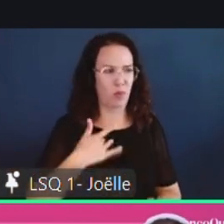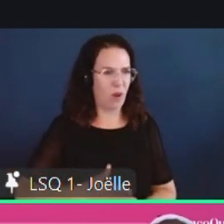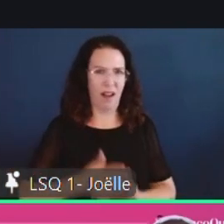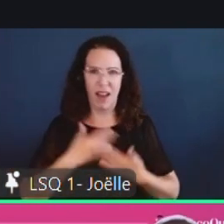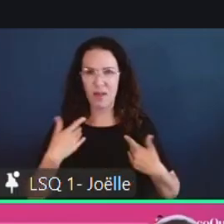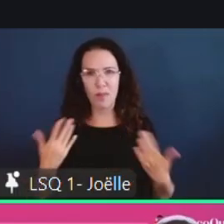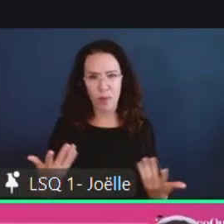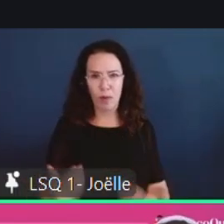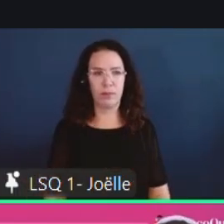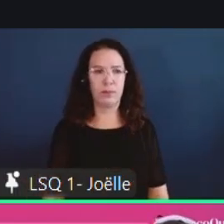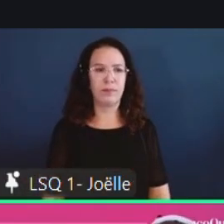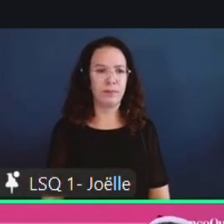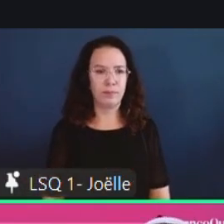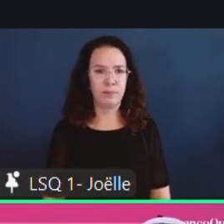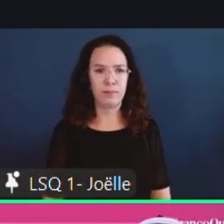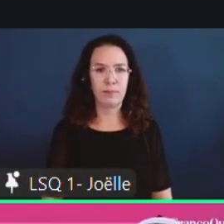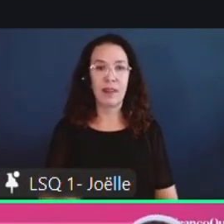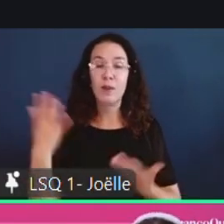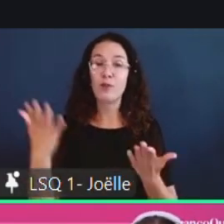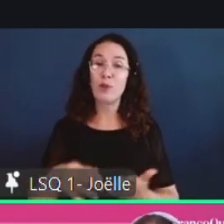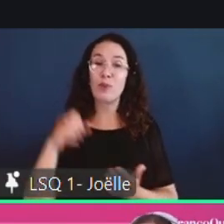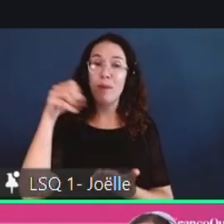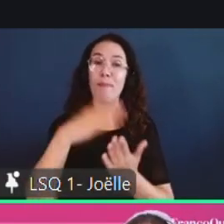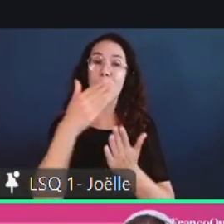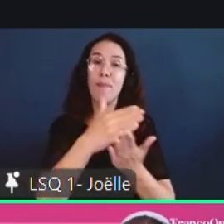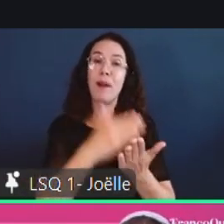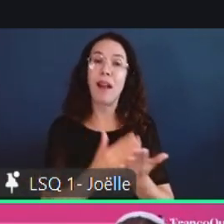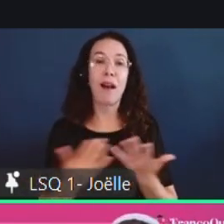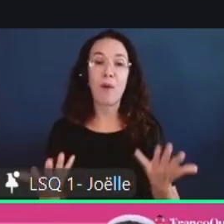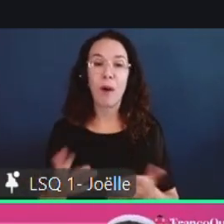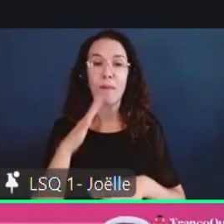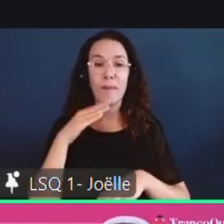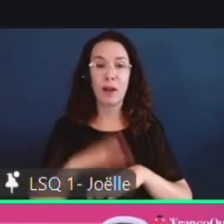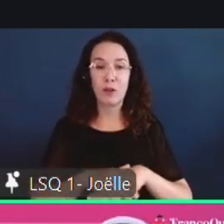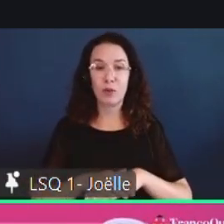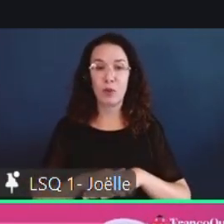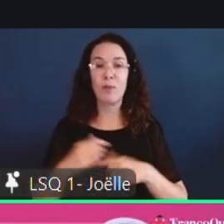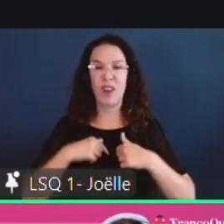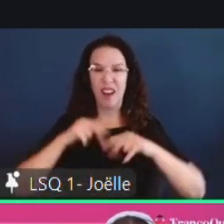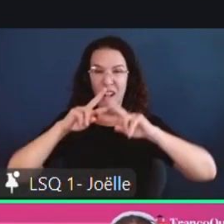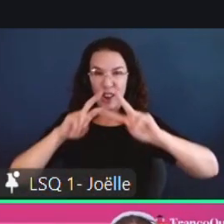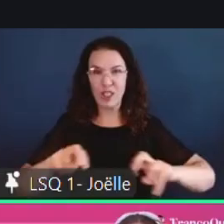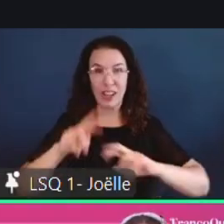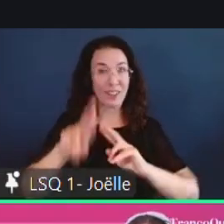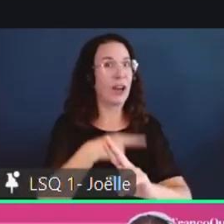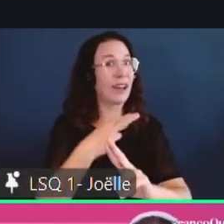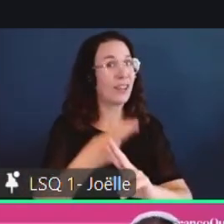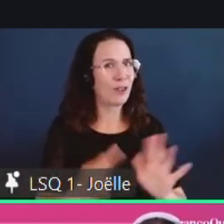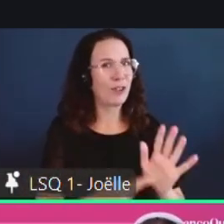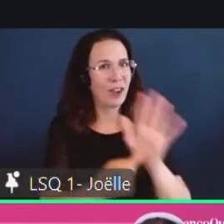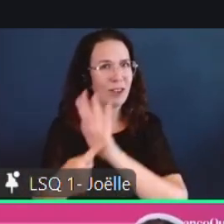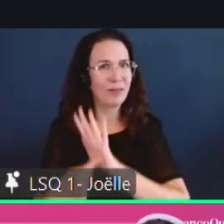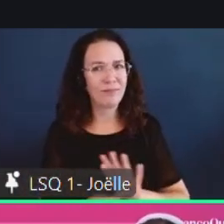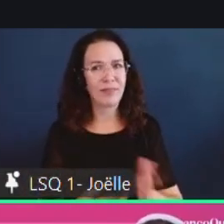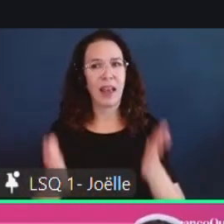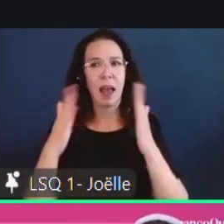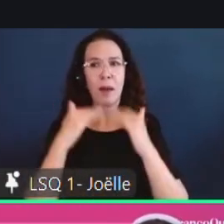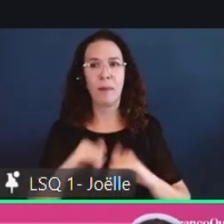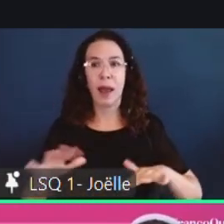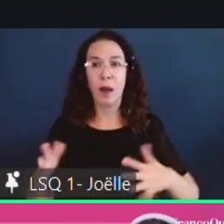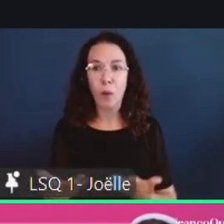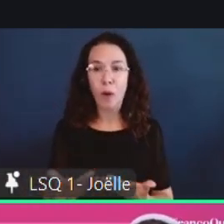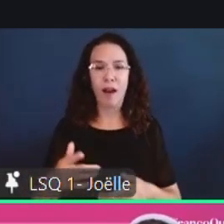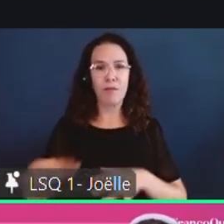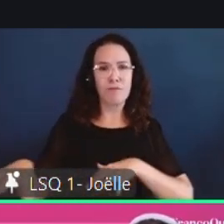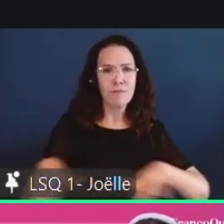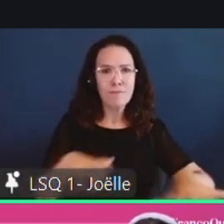fait. Alors, le plan aujourd'hui, concrètement, on va parler des résultats de notre recherche pour passer ensuite à des